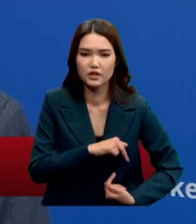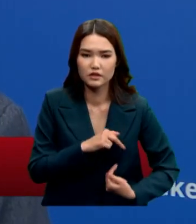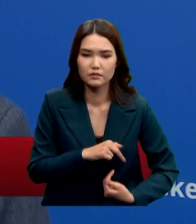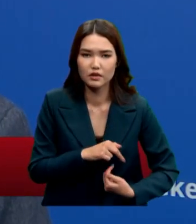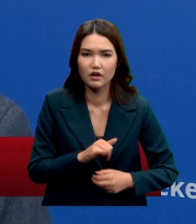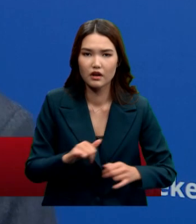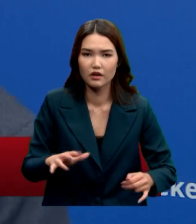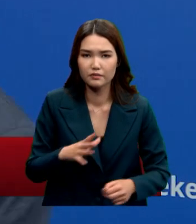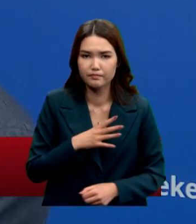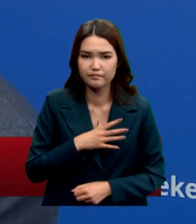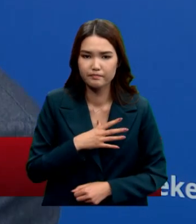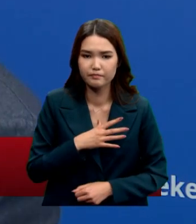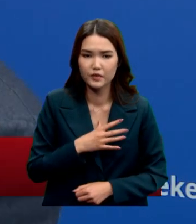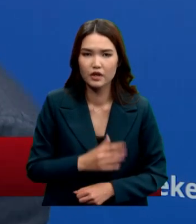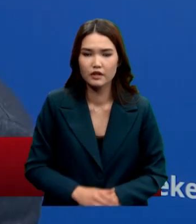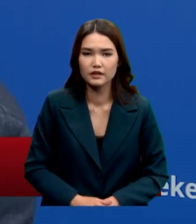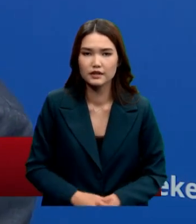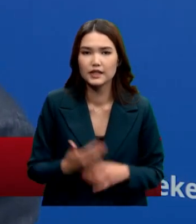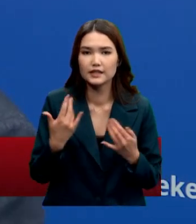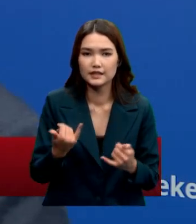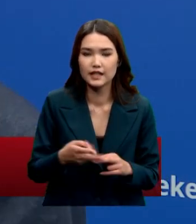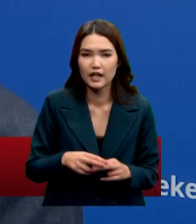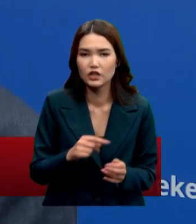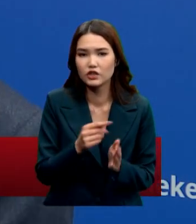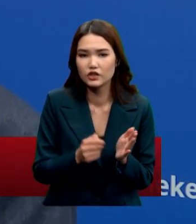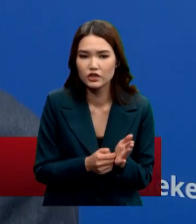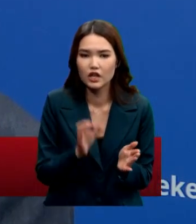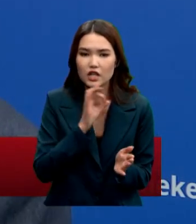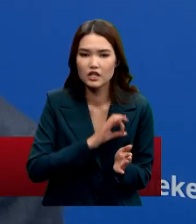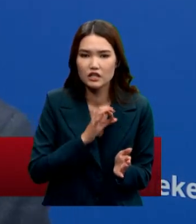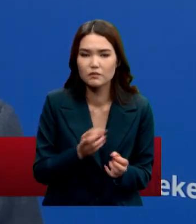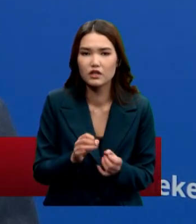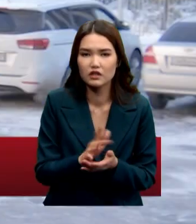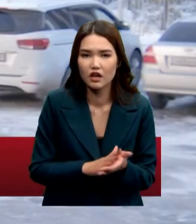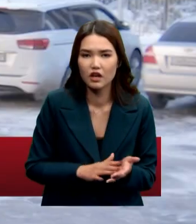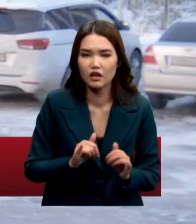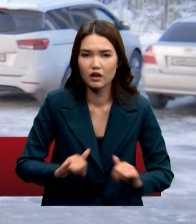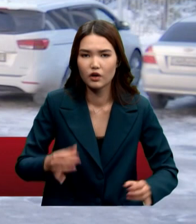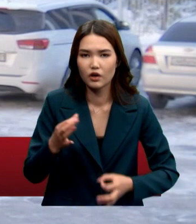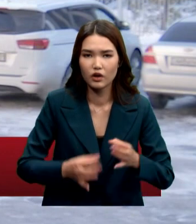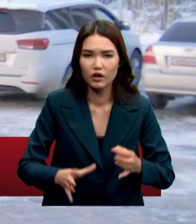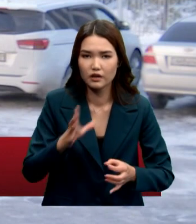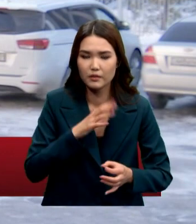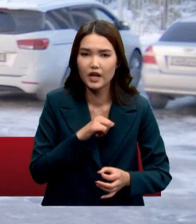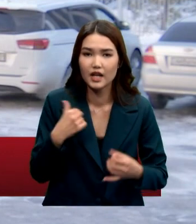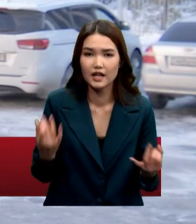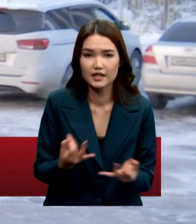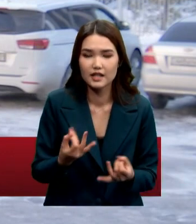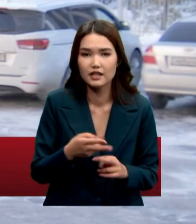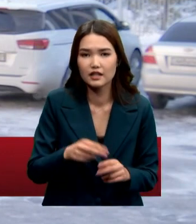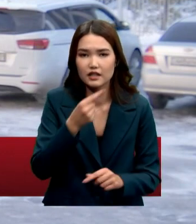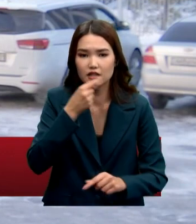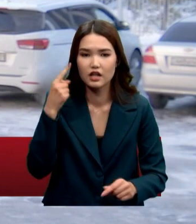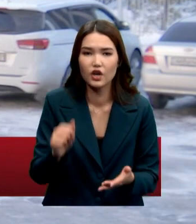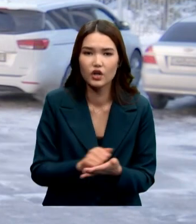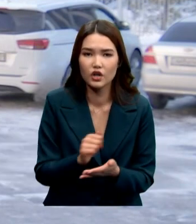қатысады. Бүгін қойып отырған талаптың барлығын сол жерде сотта дәлелдеп айтады. Ең қызығы, бұған дейін төлқұжат пен